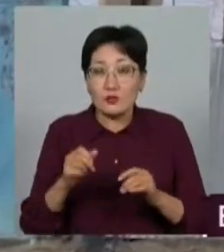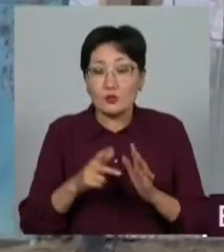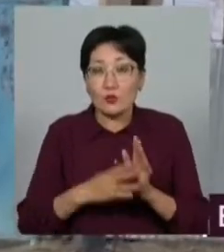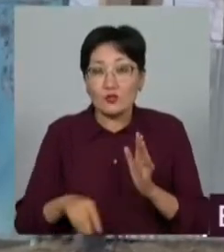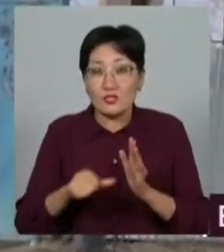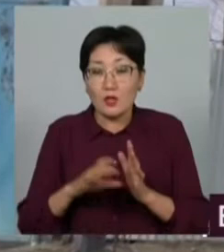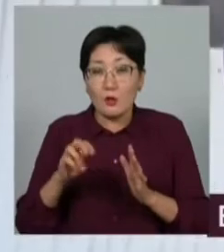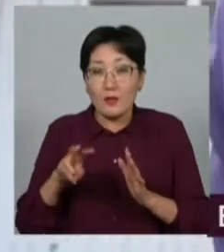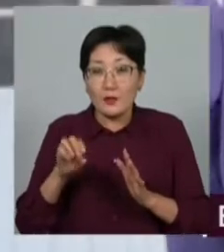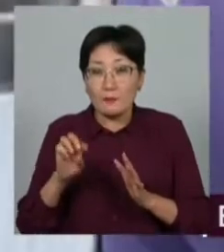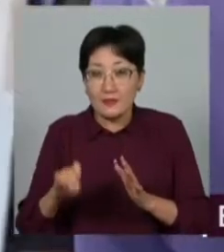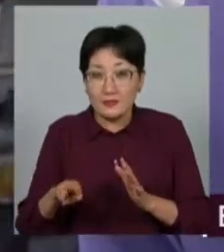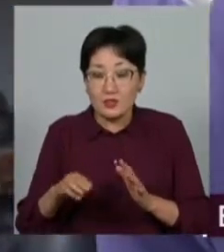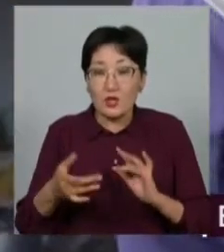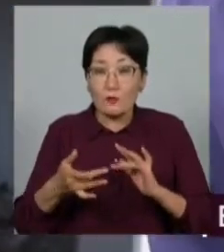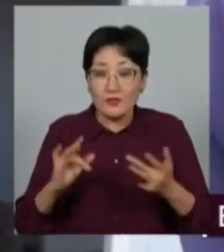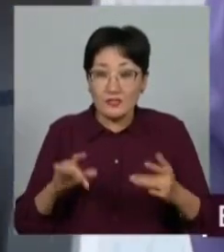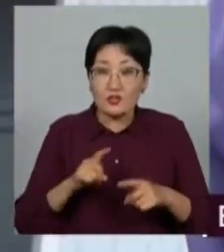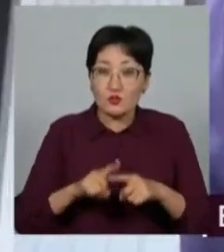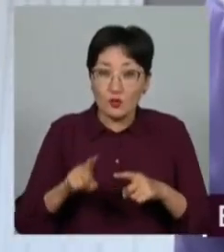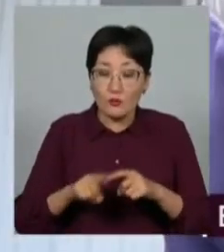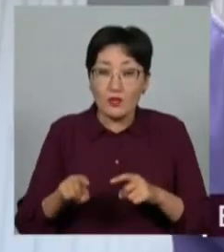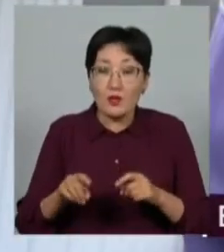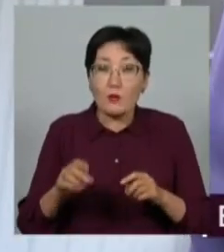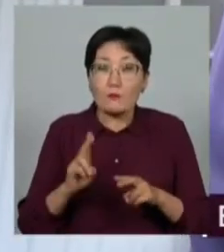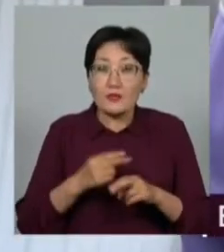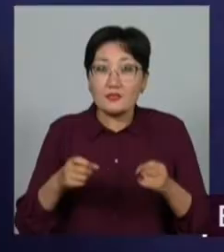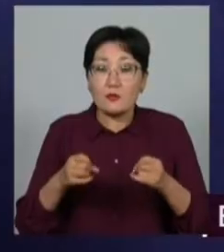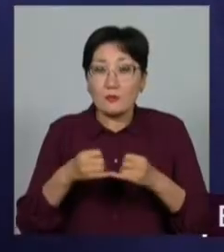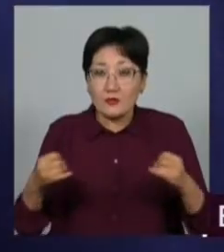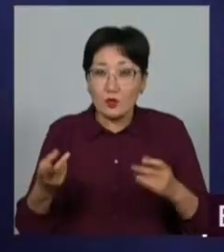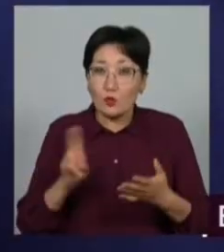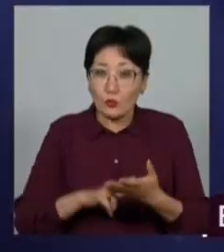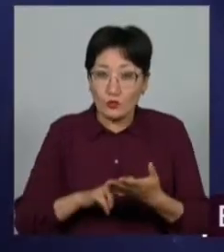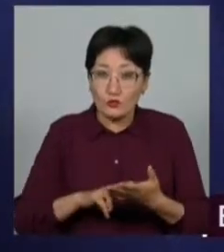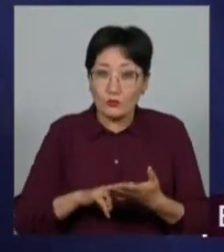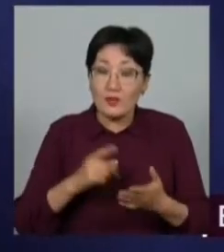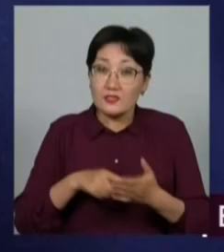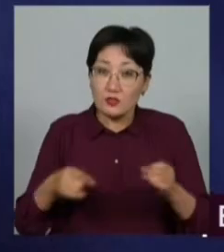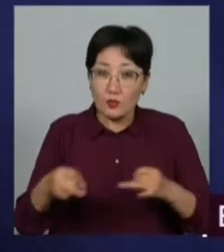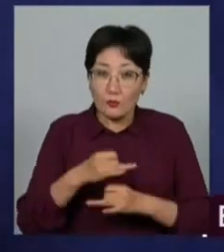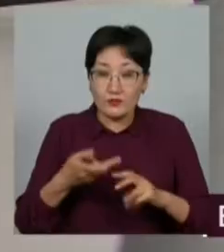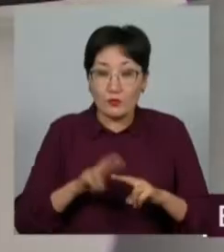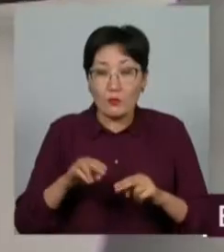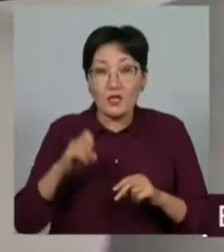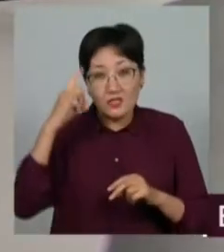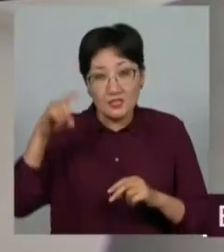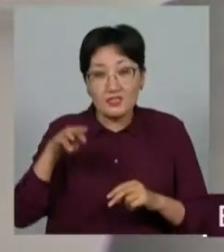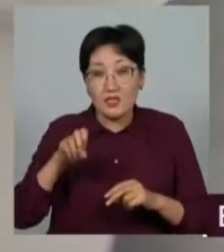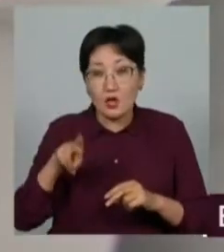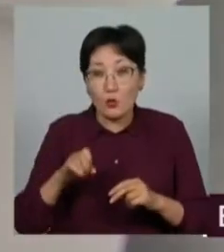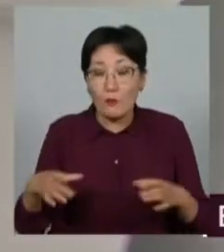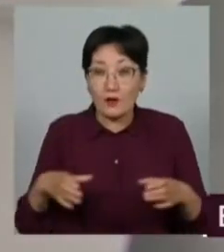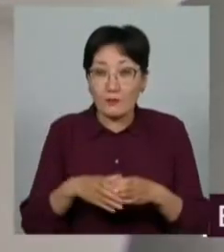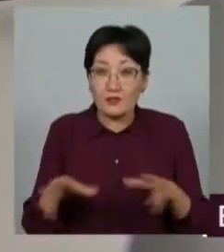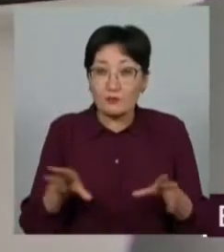96 мегабитке дейін жететін тиянақталған интернетке сымсыз қосу түйткілі қолға алыныпты. Бұл шаруа Қазақтелеком компаниясымен бірлесе